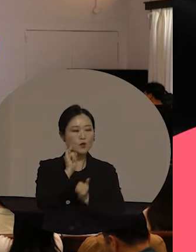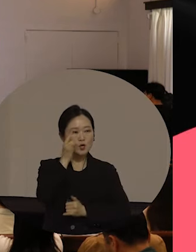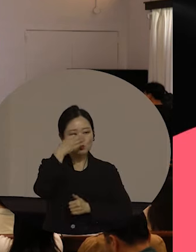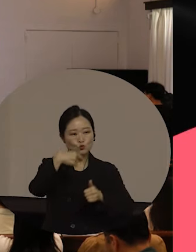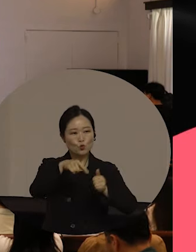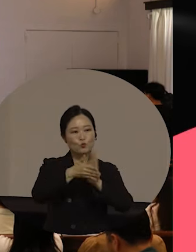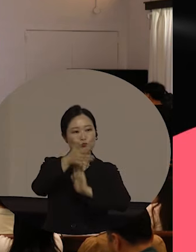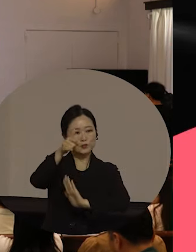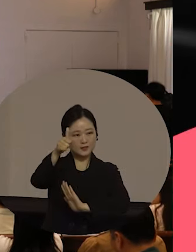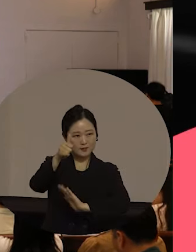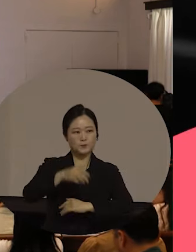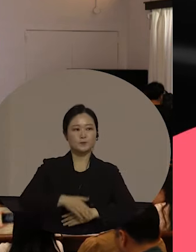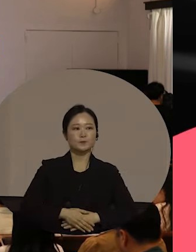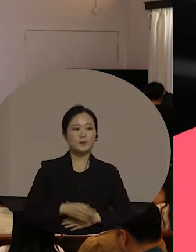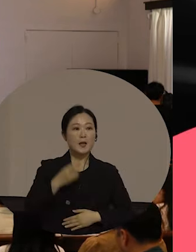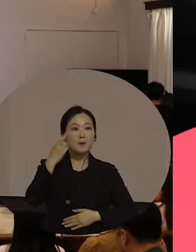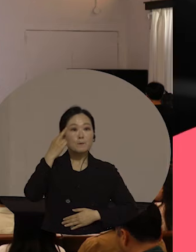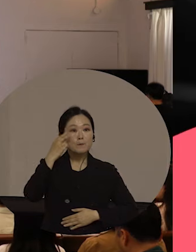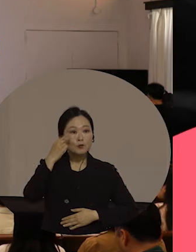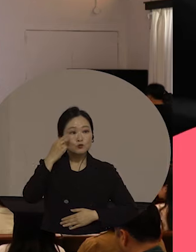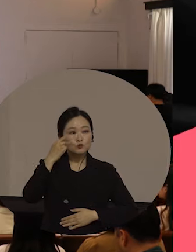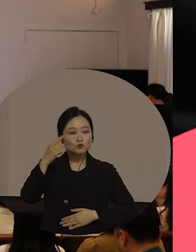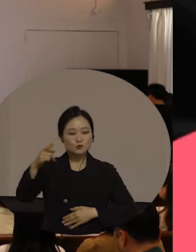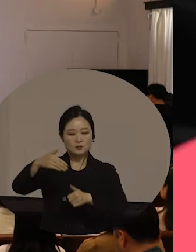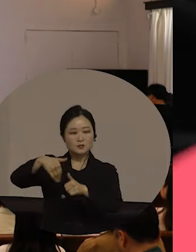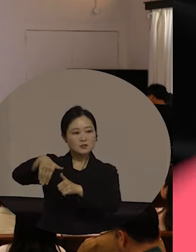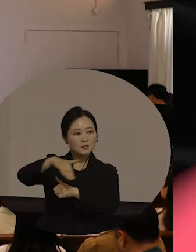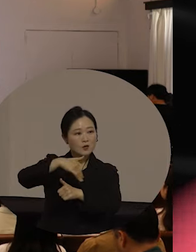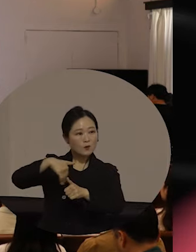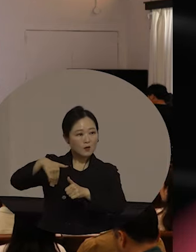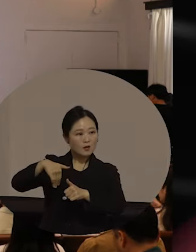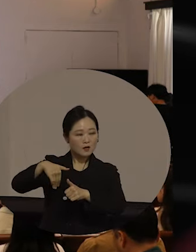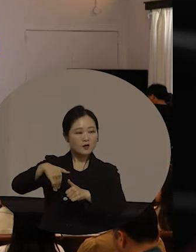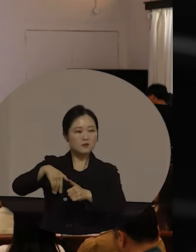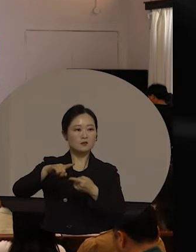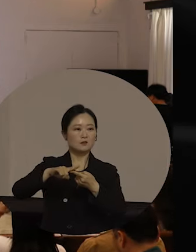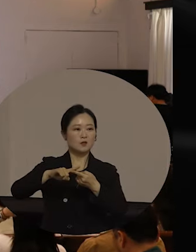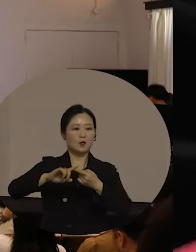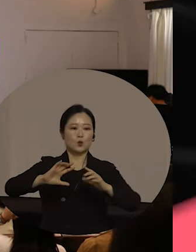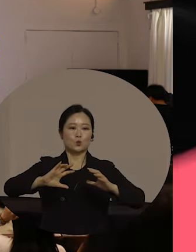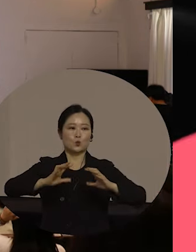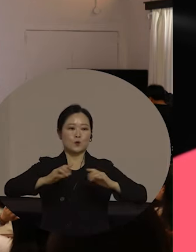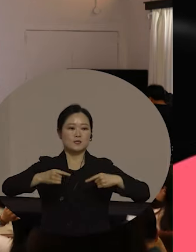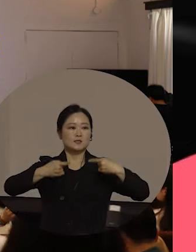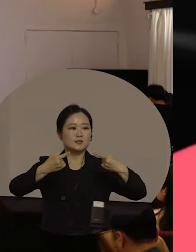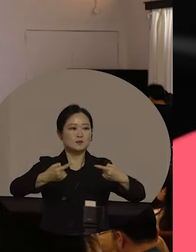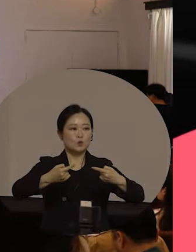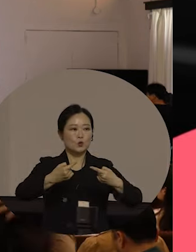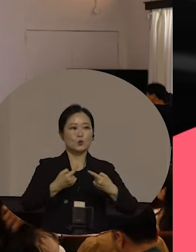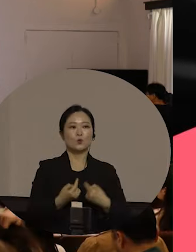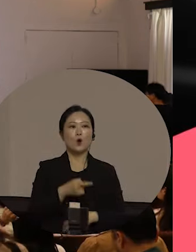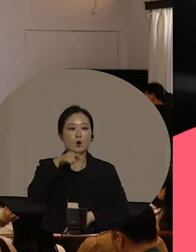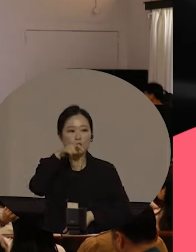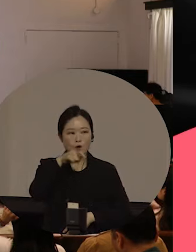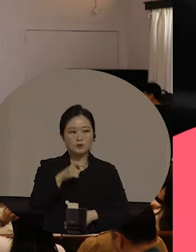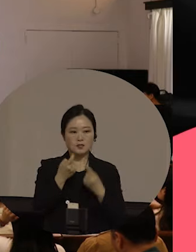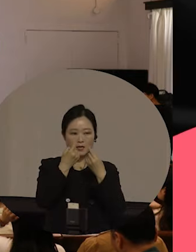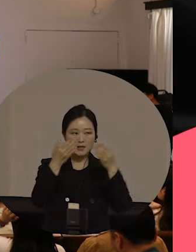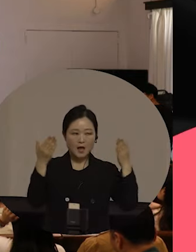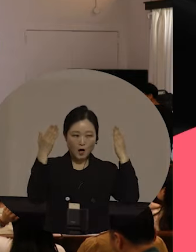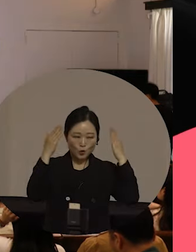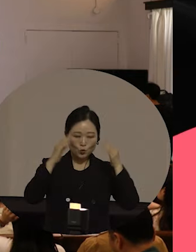사회예술교육본부장님, 그리고 미국 쪽의 동향을 동향과 함께 토론에 참석해 주실 연세대학교